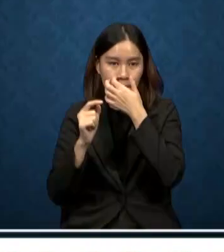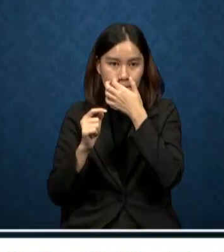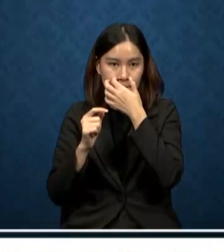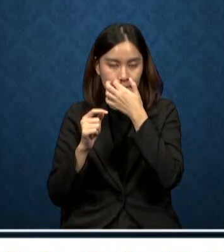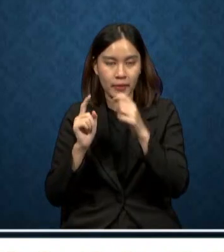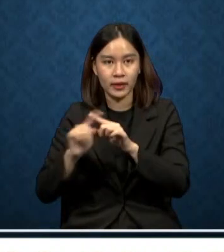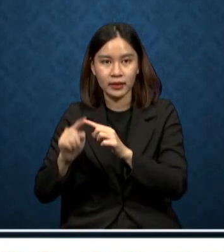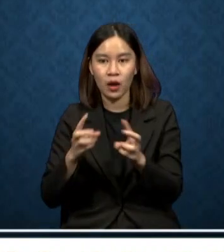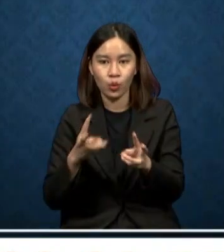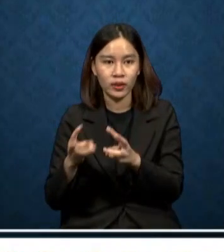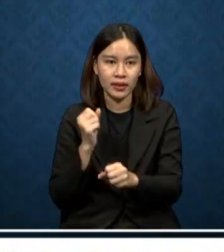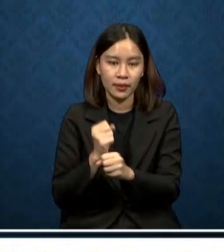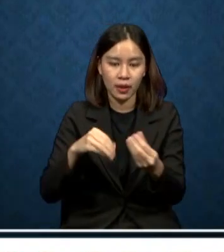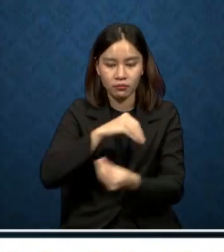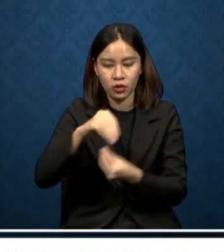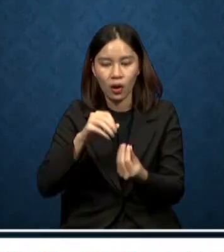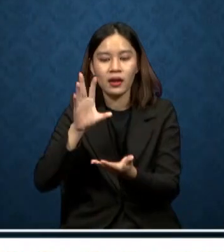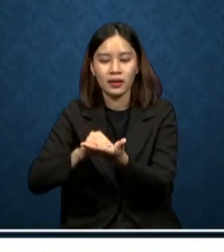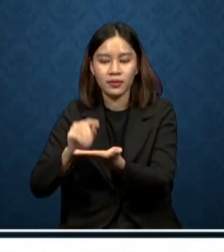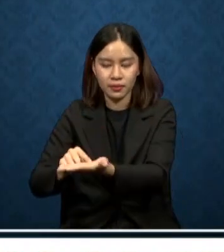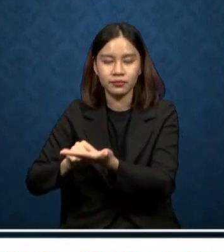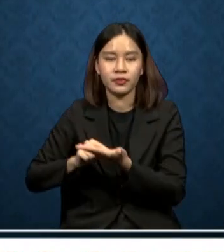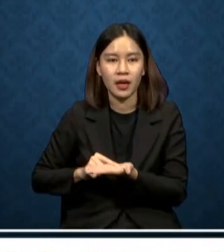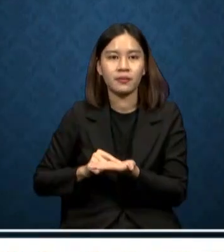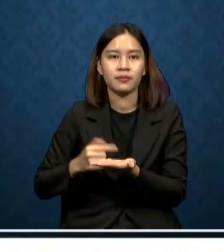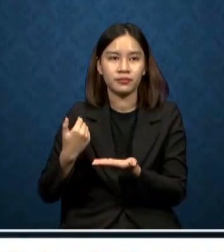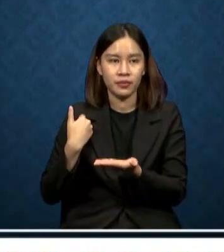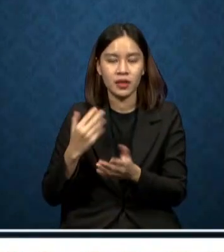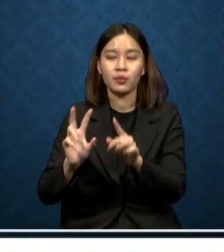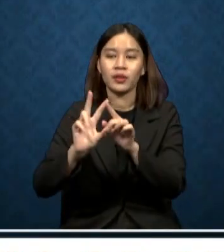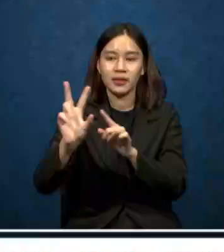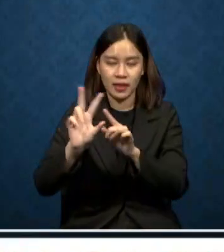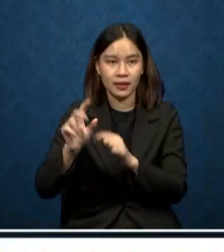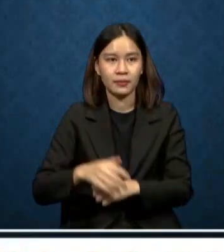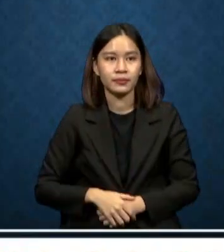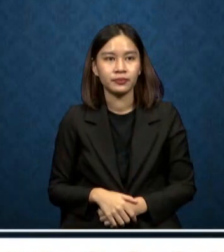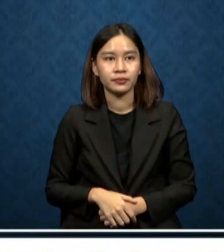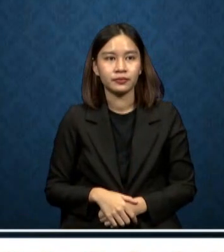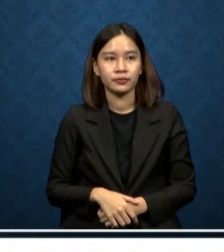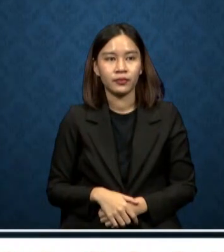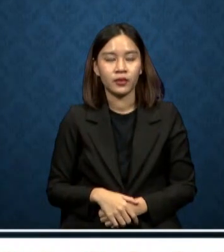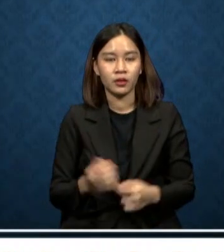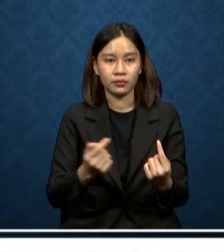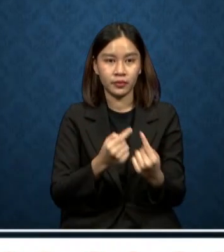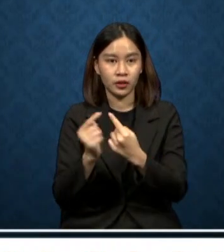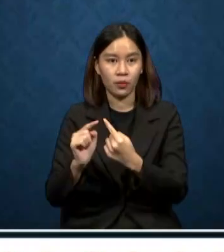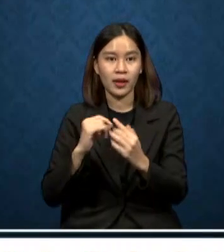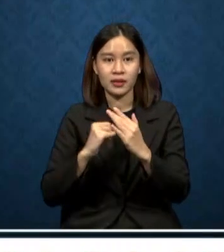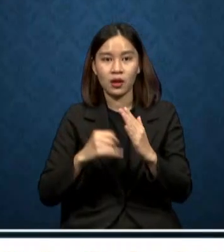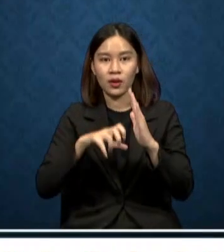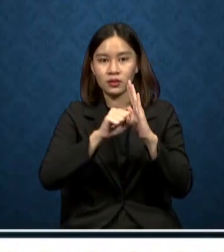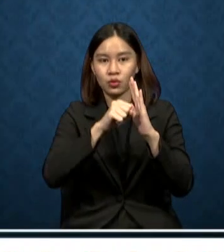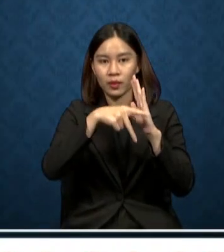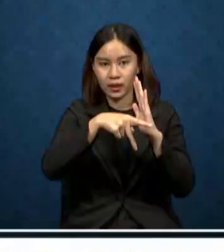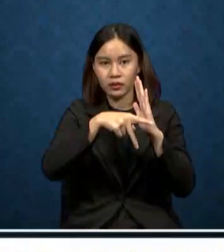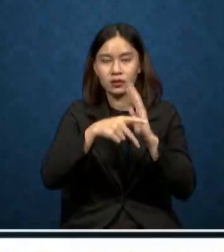หรอวธีการเมธุรกิ ทั้งกให้ข้อมูลมาอชุดหนึ่กัเปชุที่สามต่ไปเราไปที่จงหวดสุภันบุร